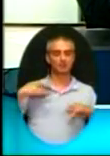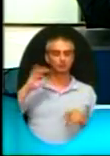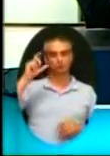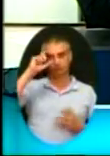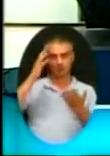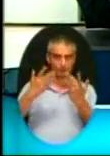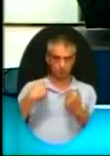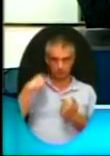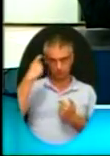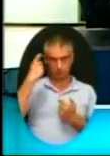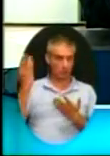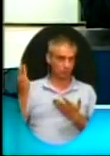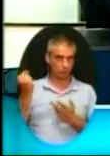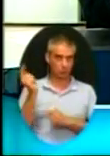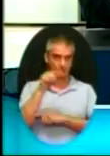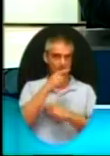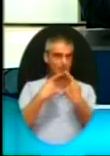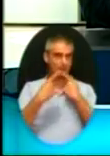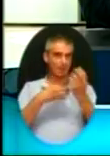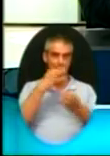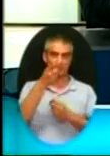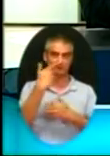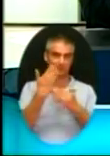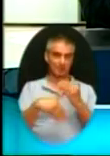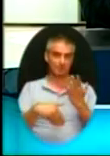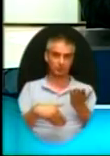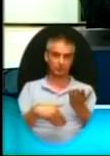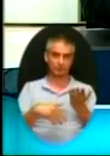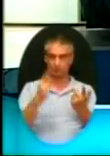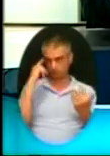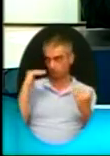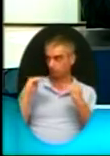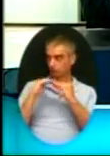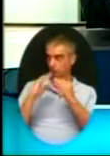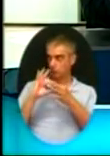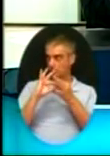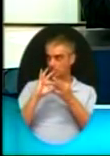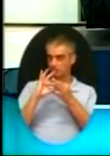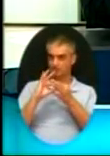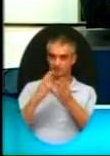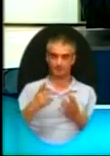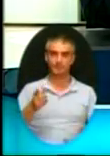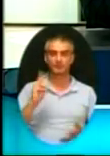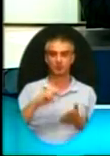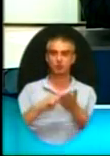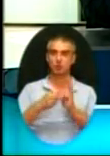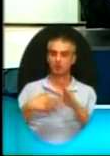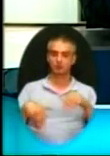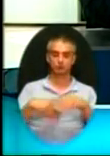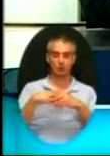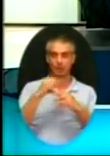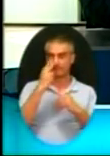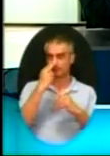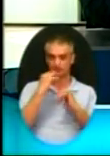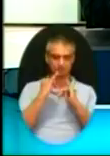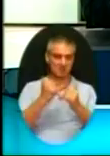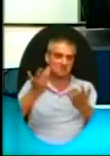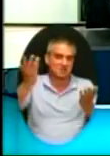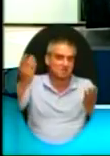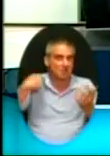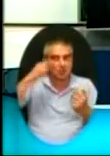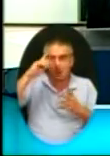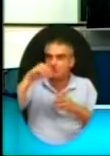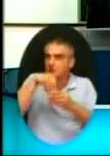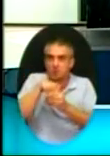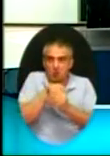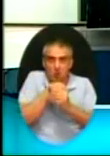לאבו מאזן, אני טועה אם הוא מגיע להתייעץ איתך בסוף. בסונכנים. לא, זה כי בסוף זה לא, יש זה... תוכנית שלום, מנסים להביא אותה, אני לא יודעת אגב